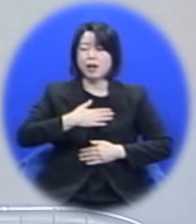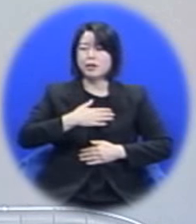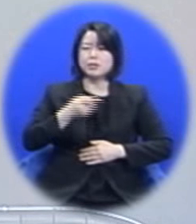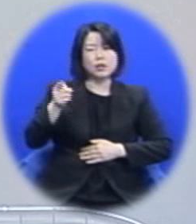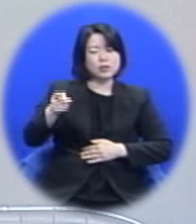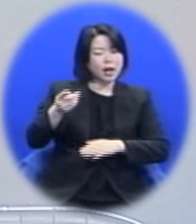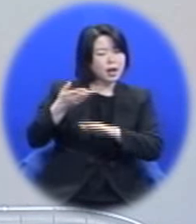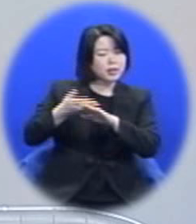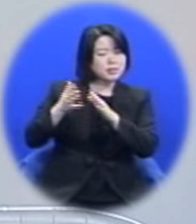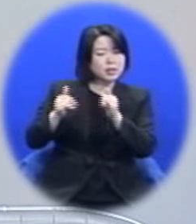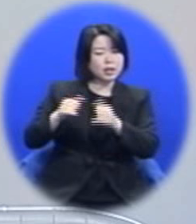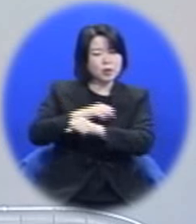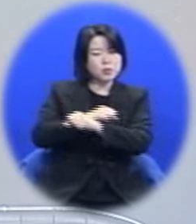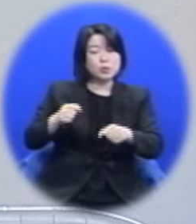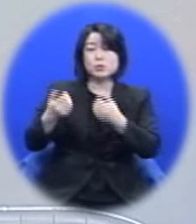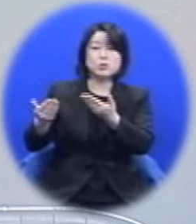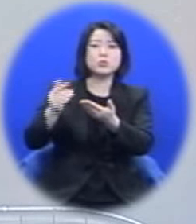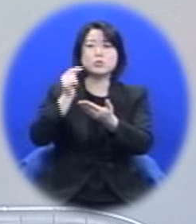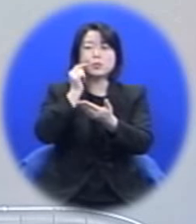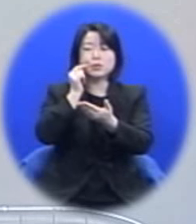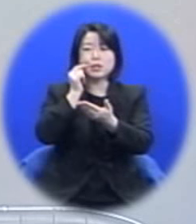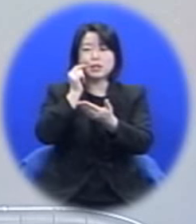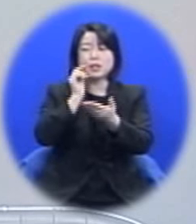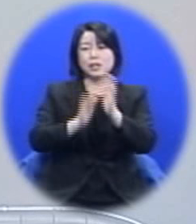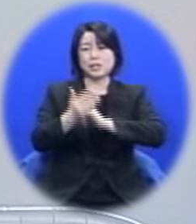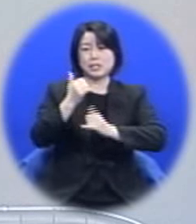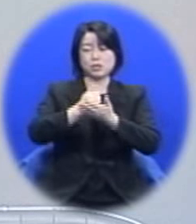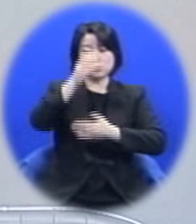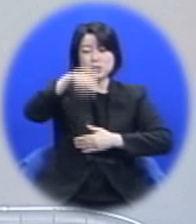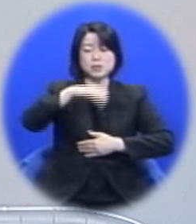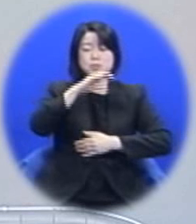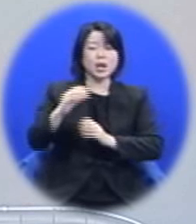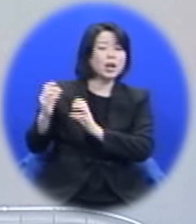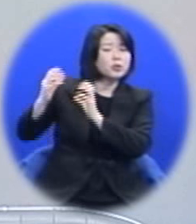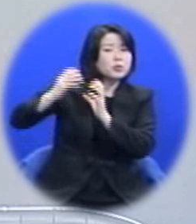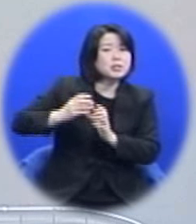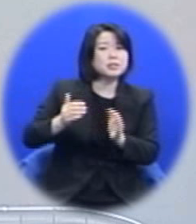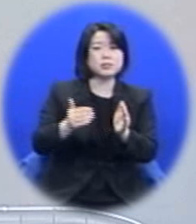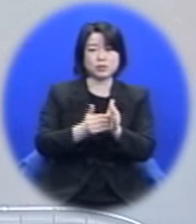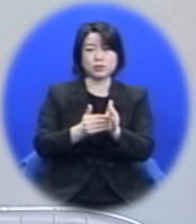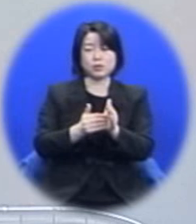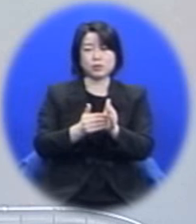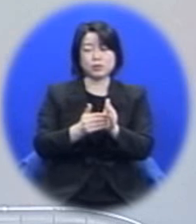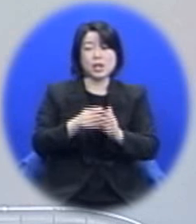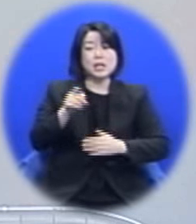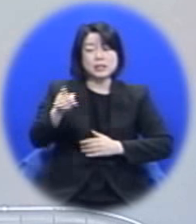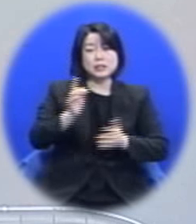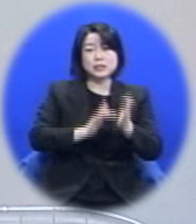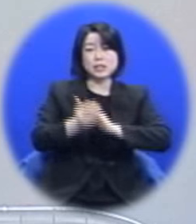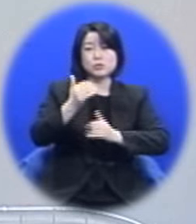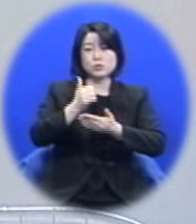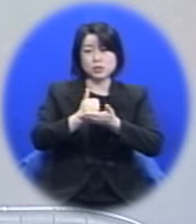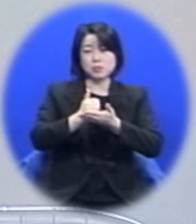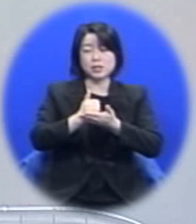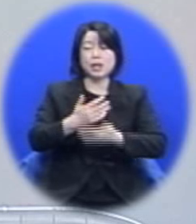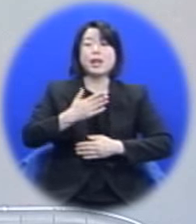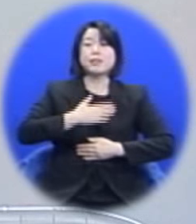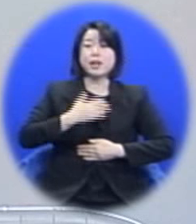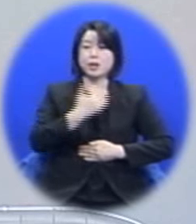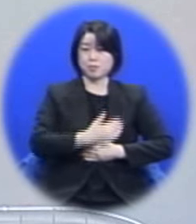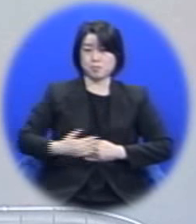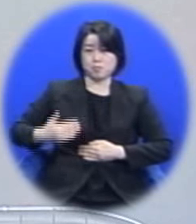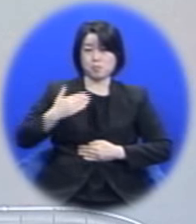못하고 있어요. 예수님은 십자가도 지신 분이에요. 그 예수님이 내